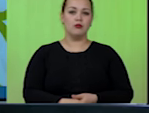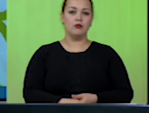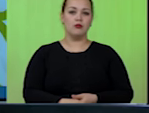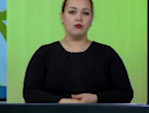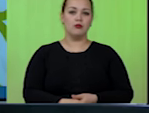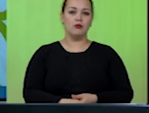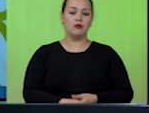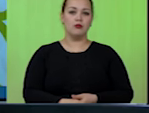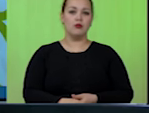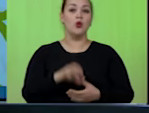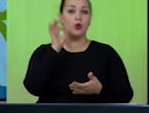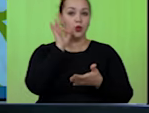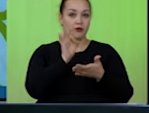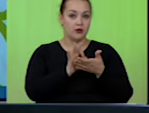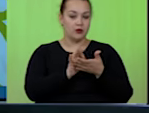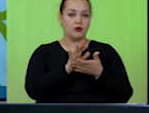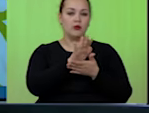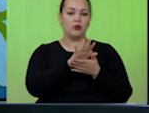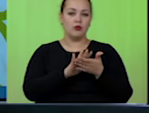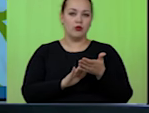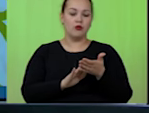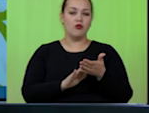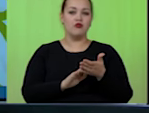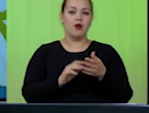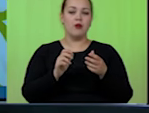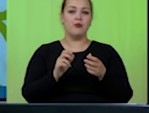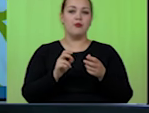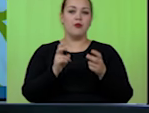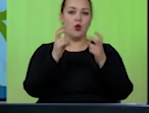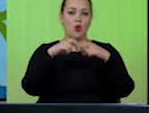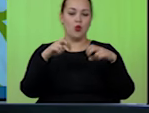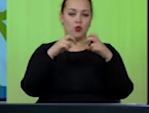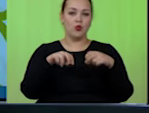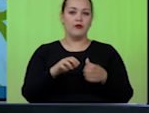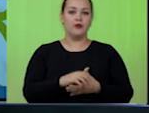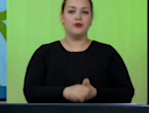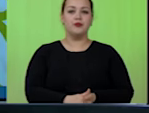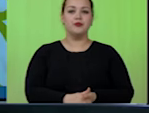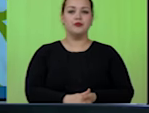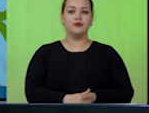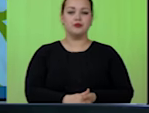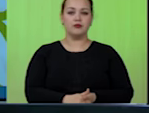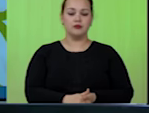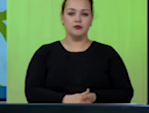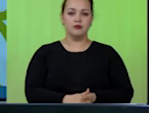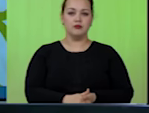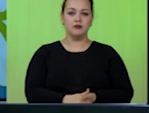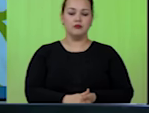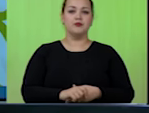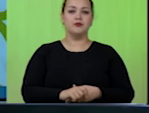Ответили? Тогда продолжаем тестирование. Задание второе.